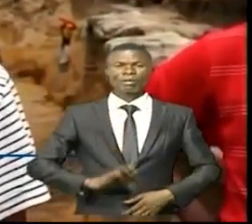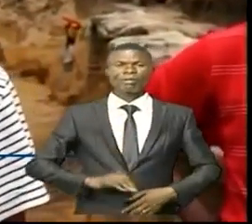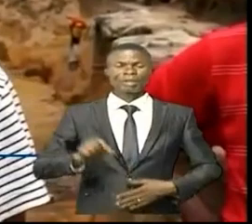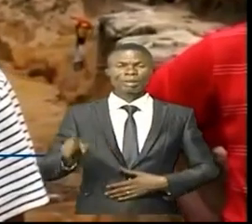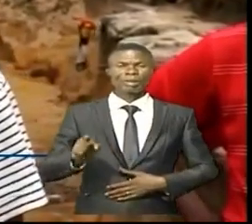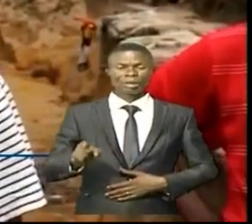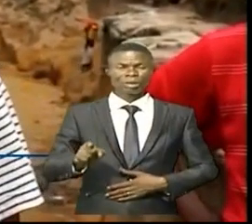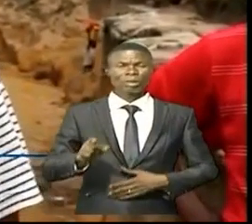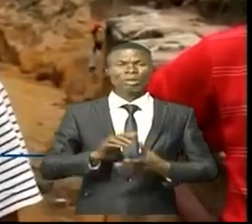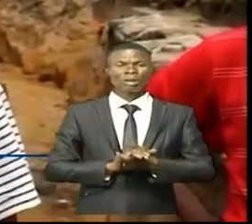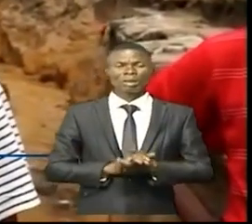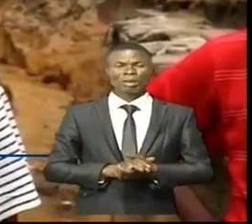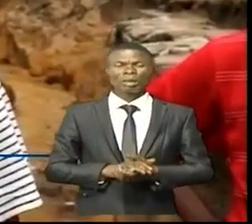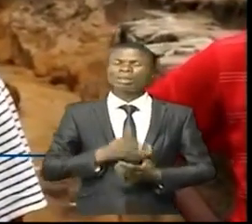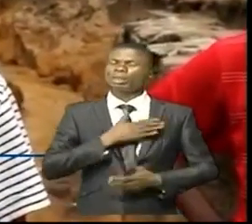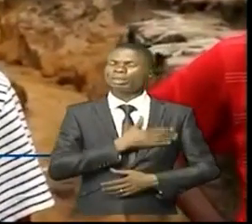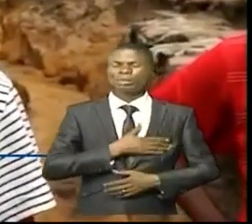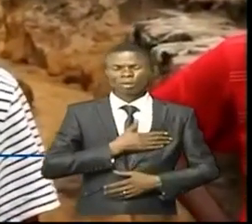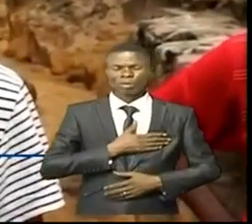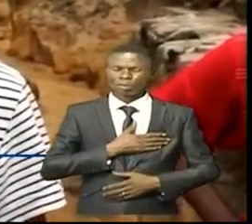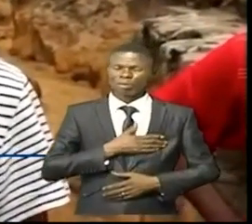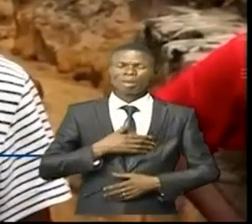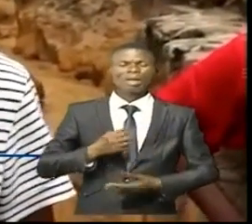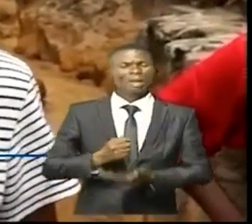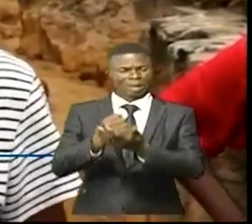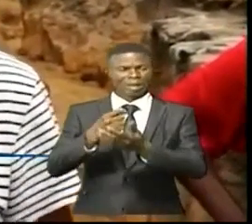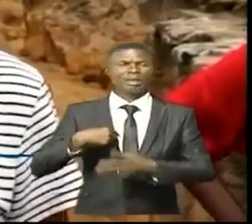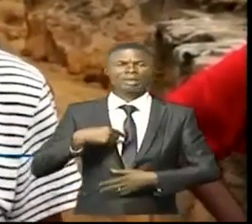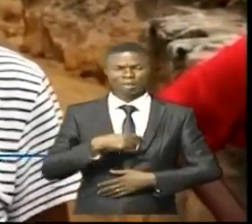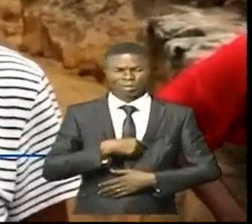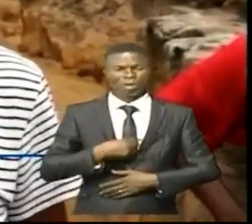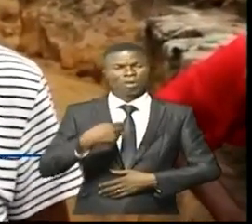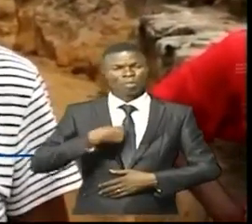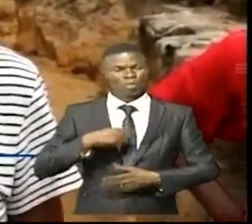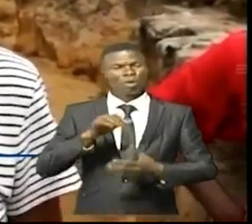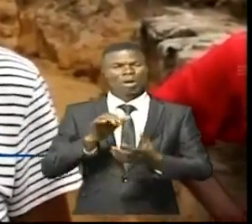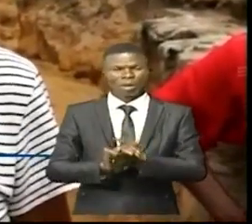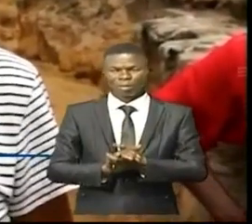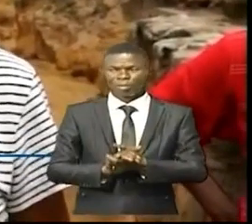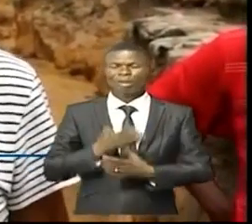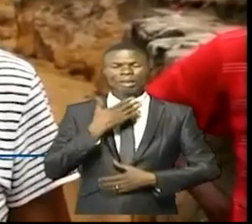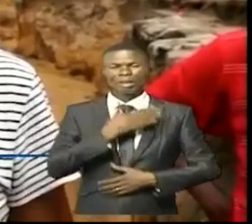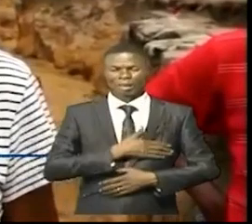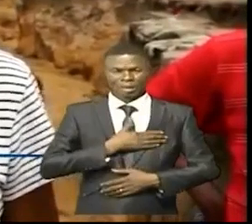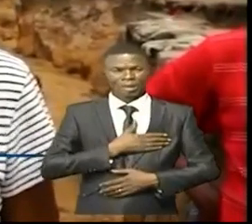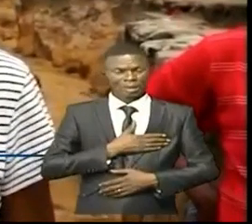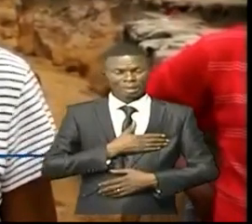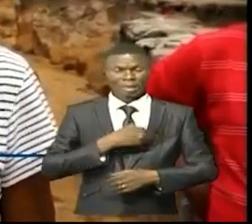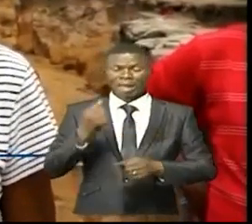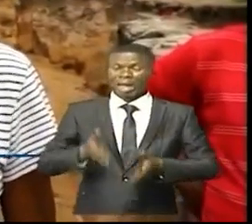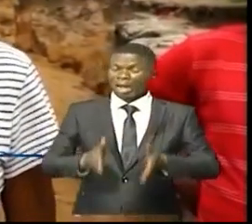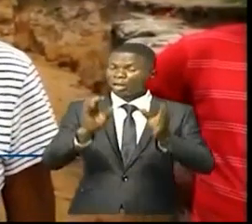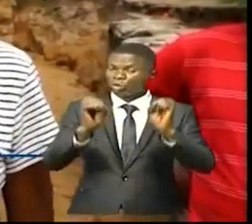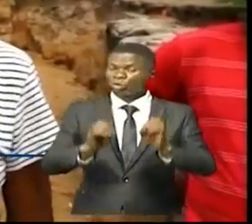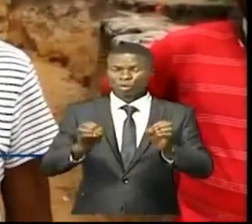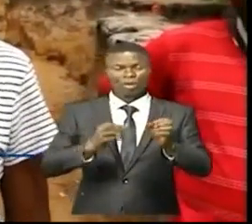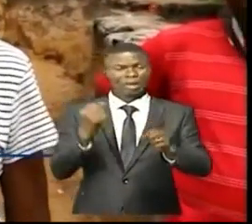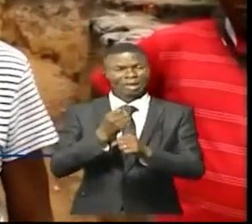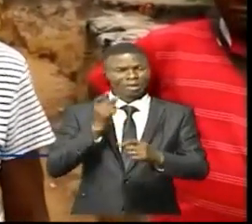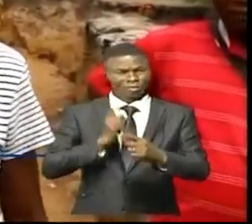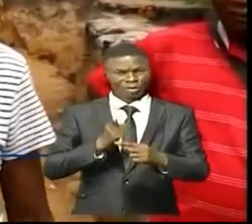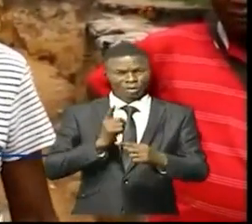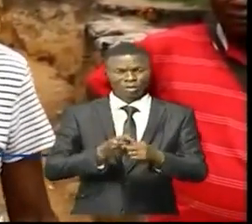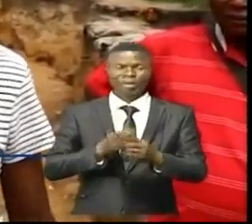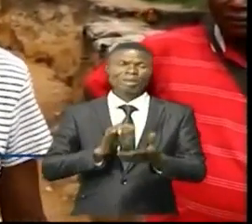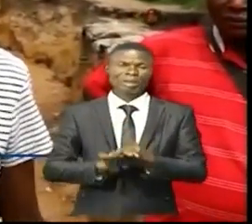Tshisekedi Tshilombo, s'il peut nous venir en aide. Je suis femme, vraiment, s'il y a la pluie, il n'y a pas moyen de travailler. Nous quittons le bureau